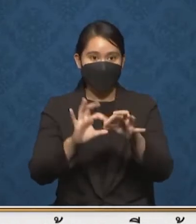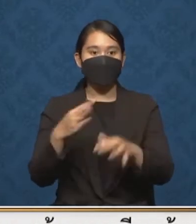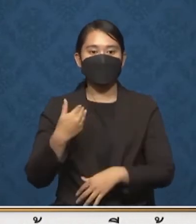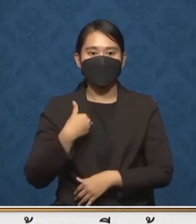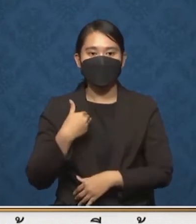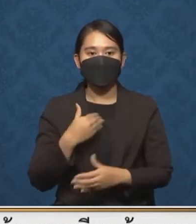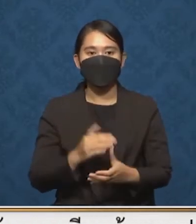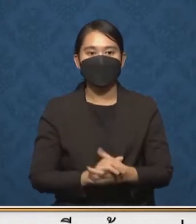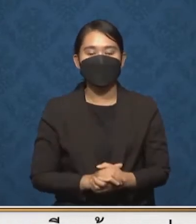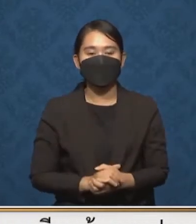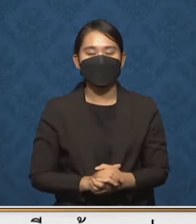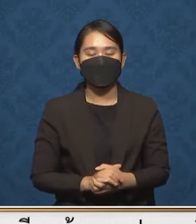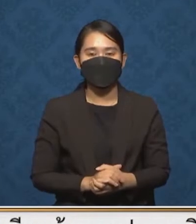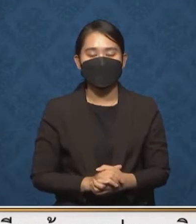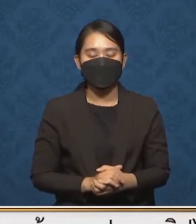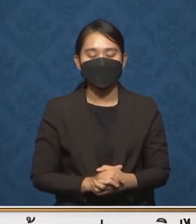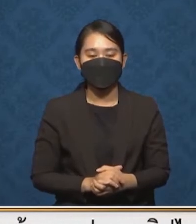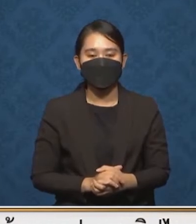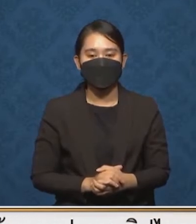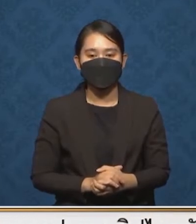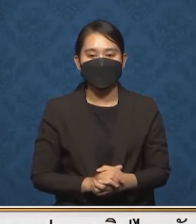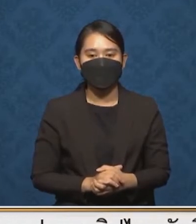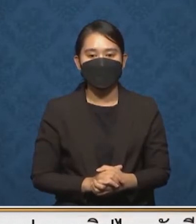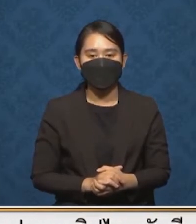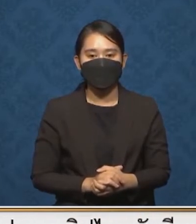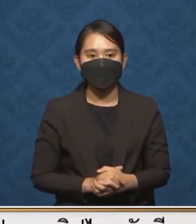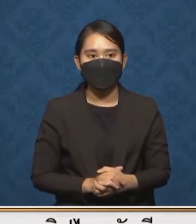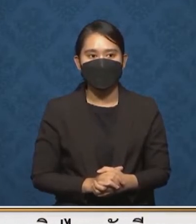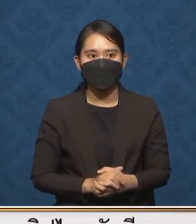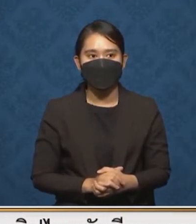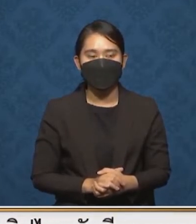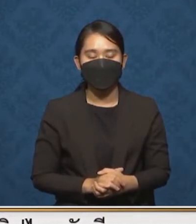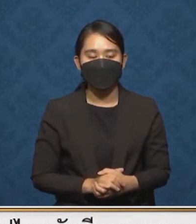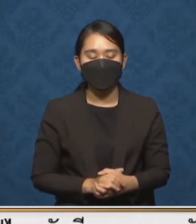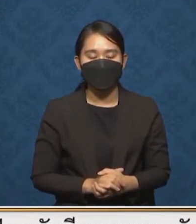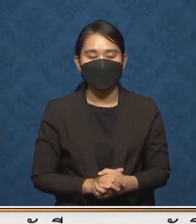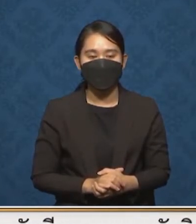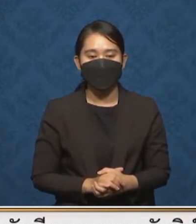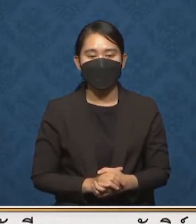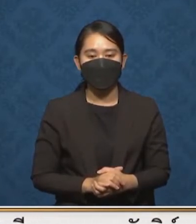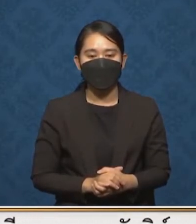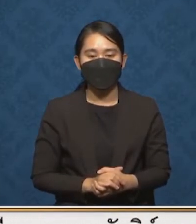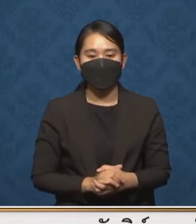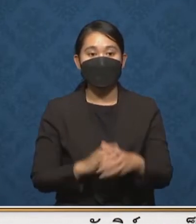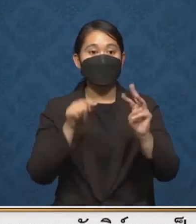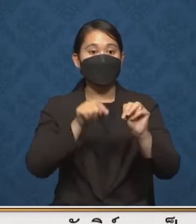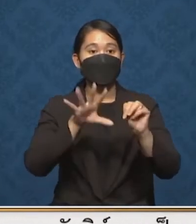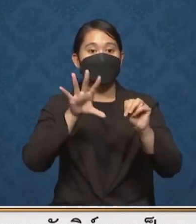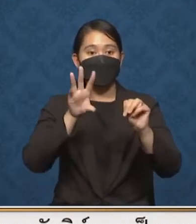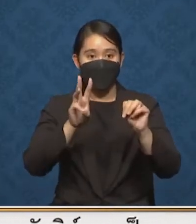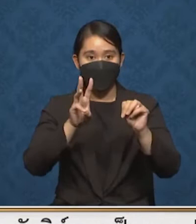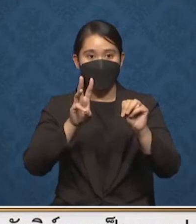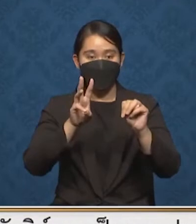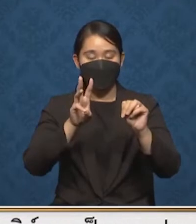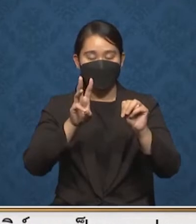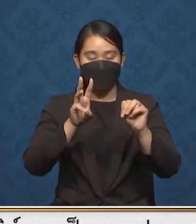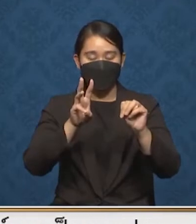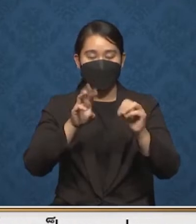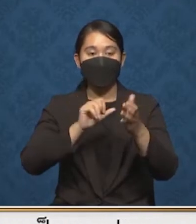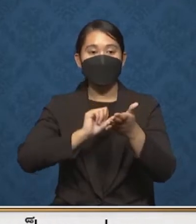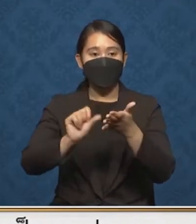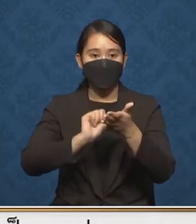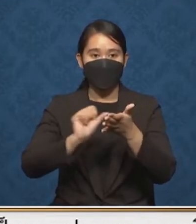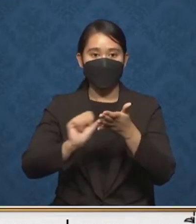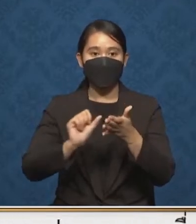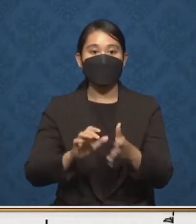านก็คือว่าแต่ท้ายที่สุดครับผมไปพบว่าในการแก้ไขข้อความในมาตรา6ตอนท้ายพูดถึงเรื่องการดำเนินการ